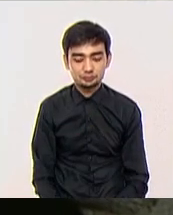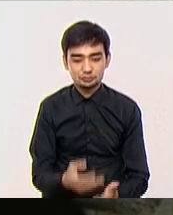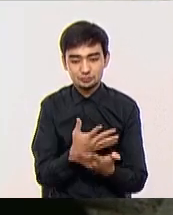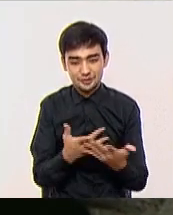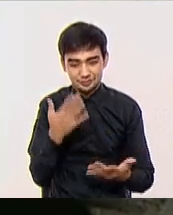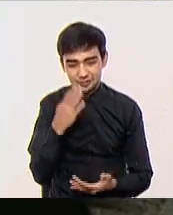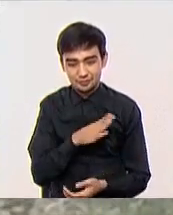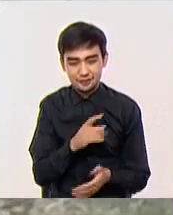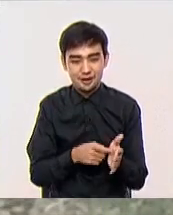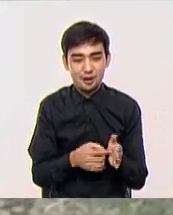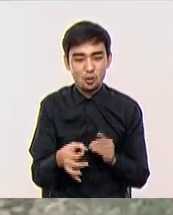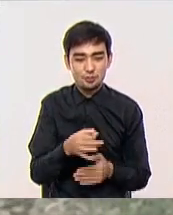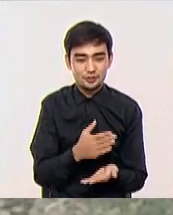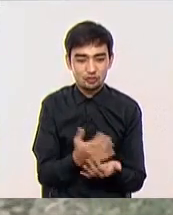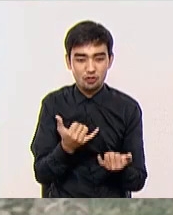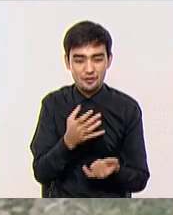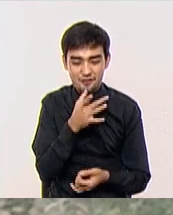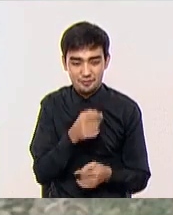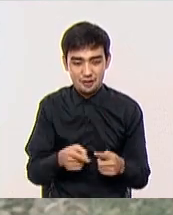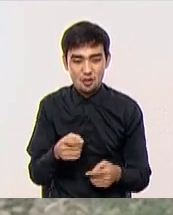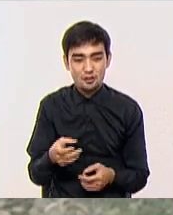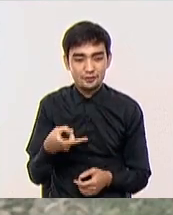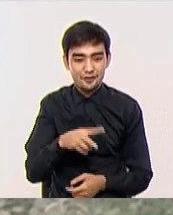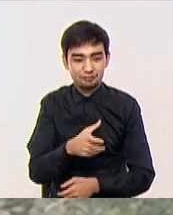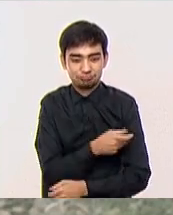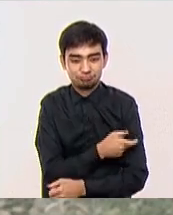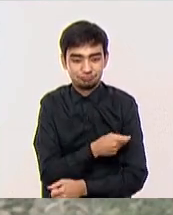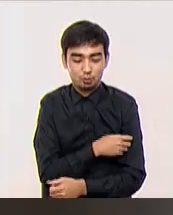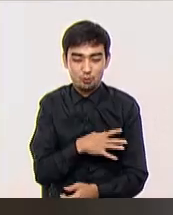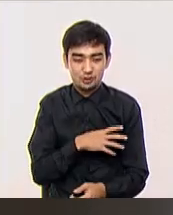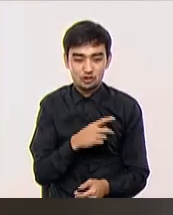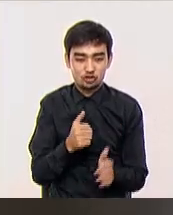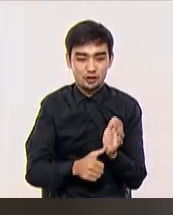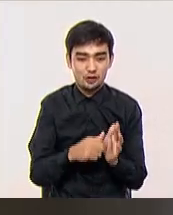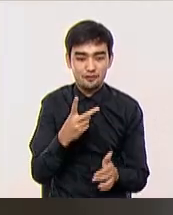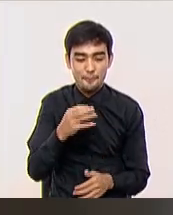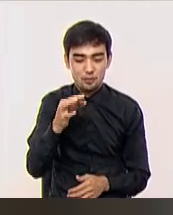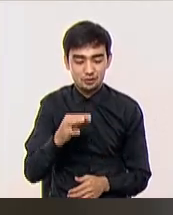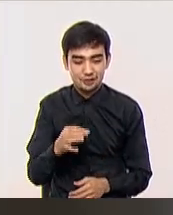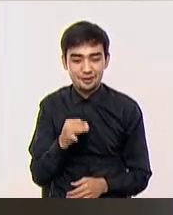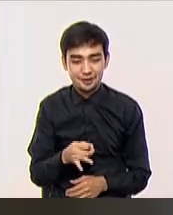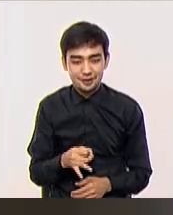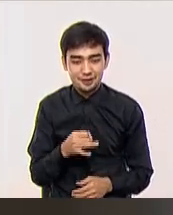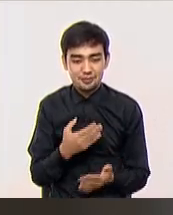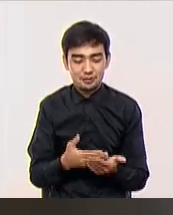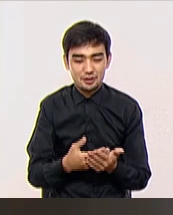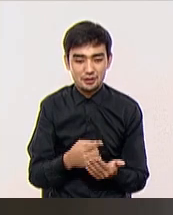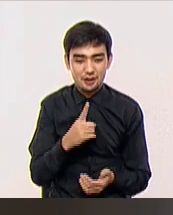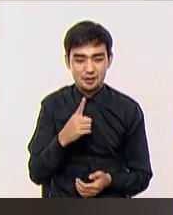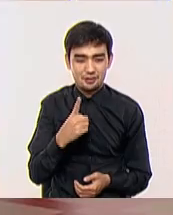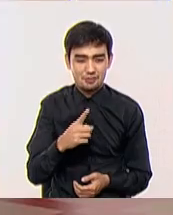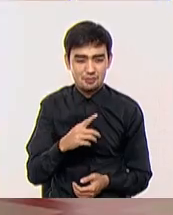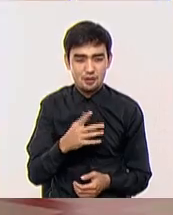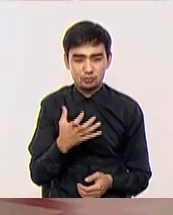По-разному, Ардак. В Карагандинской области на сегодняшний день оба компонента получили 62% населения, это около полумиллиона